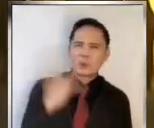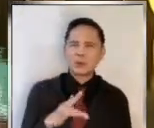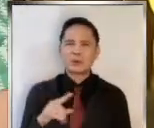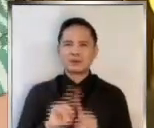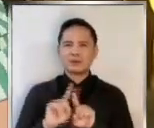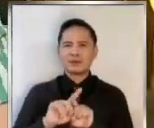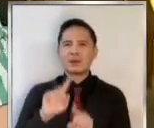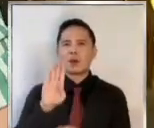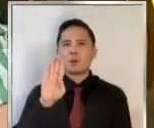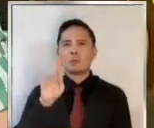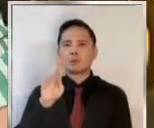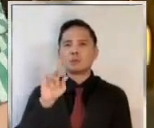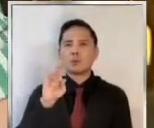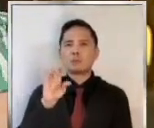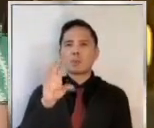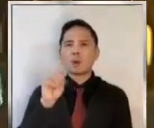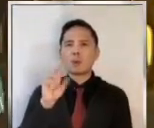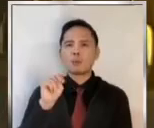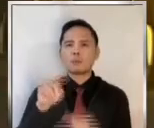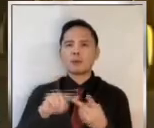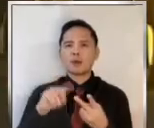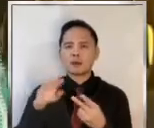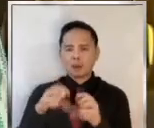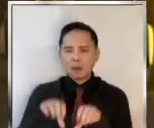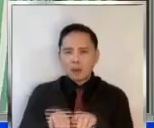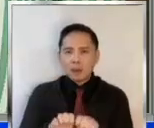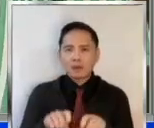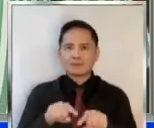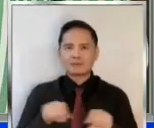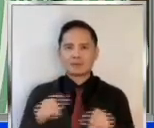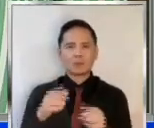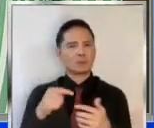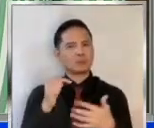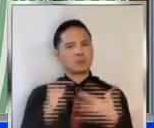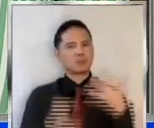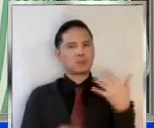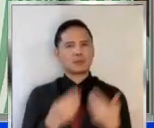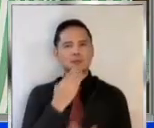at bibingka dito sa Bulacan. Balik sa iyo, Mike. Maraming salamat, Maris Umali.